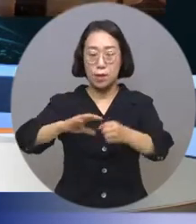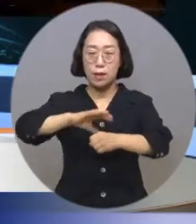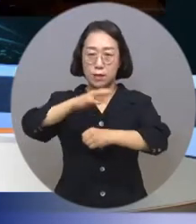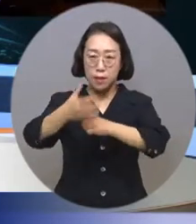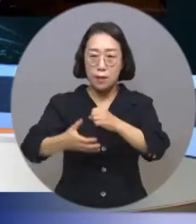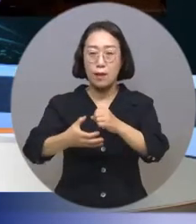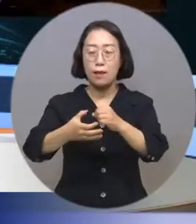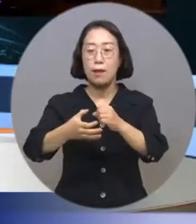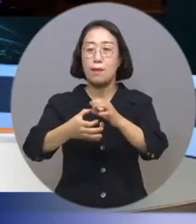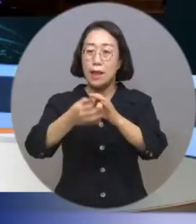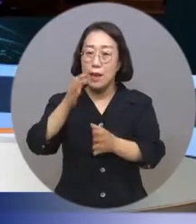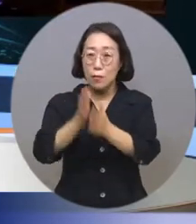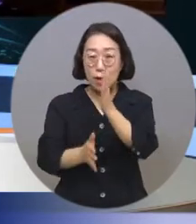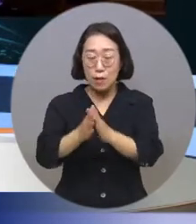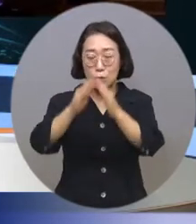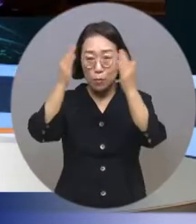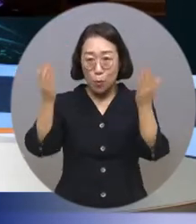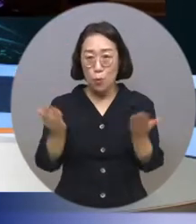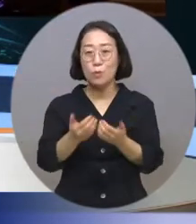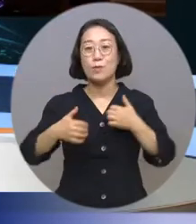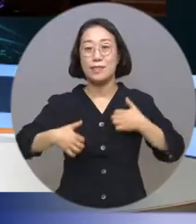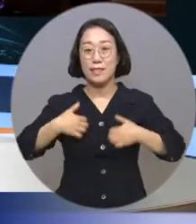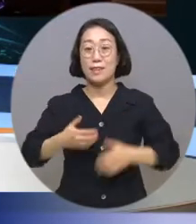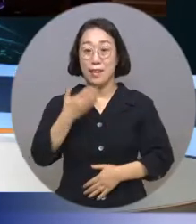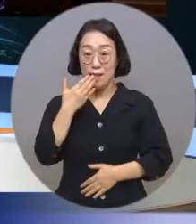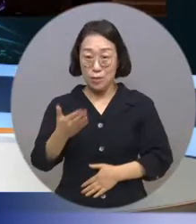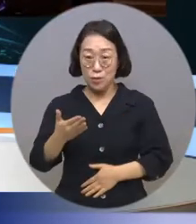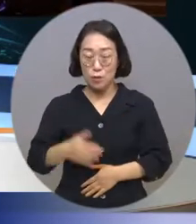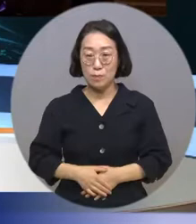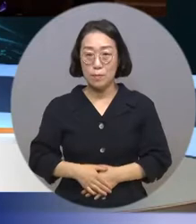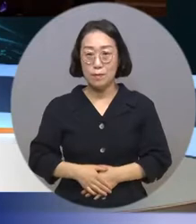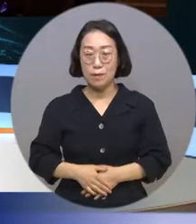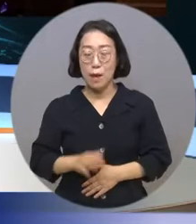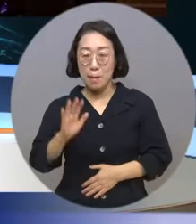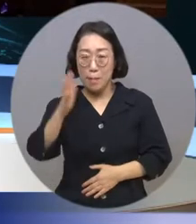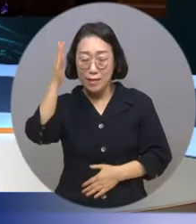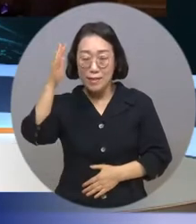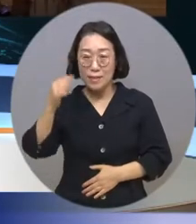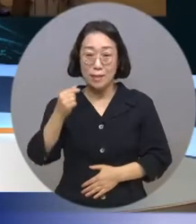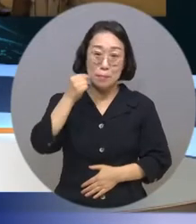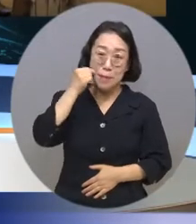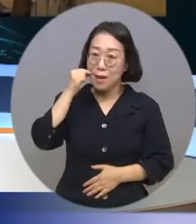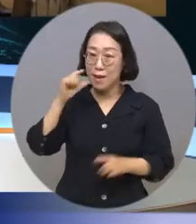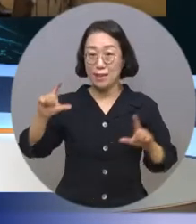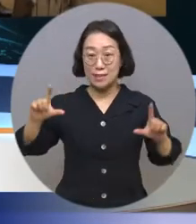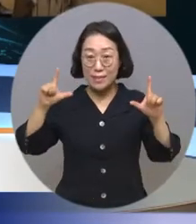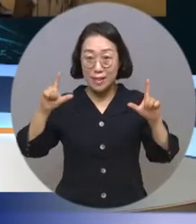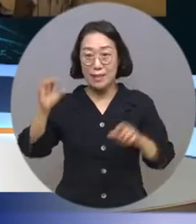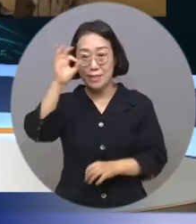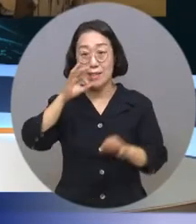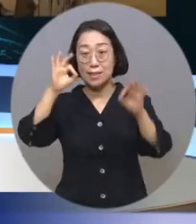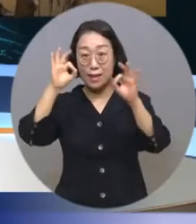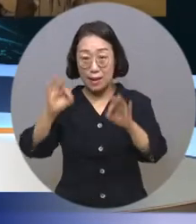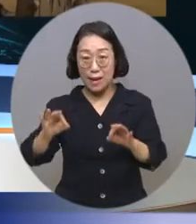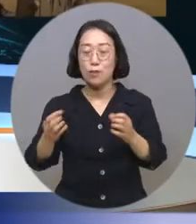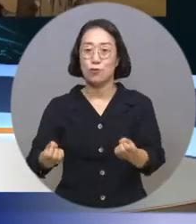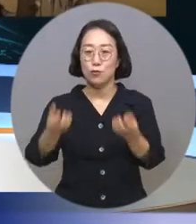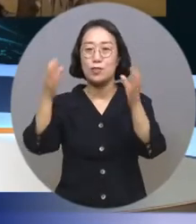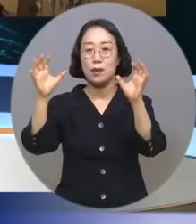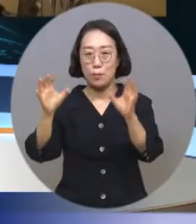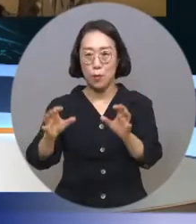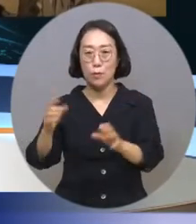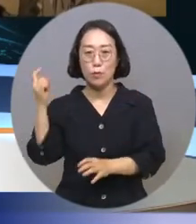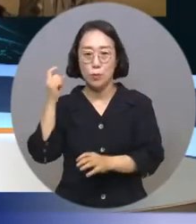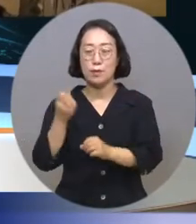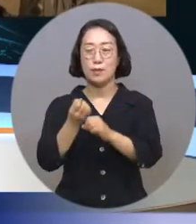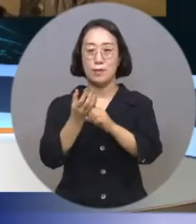함께 즐기는 실버문화 페스티벌 2022 샤이닝스타를 찾아라 충남 지역 예선이 펼쳐졌습니다. 그 열기를